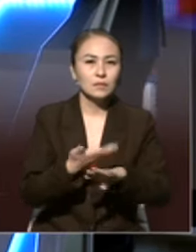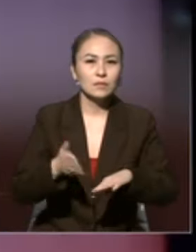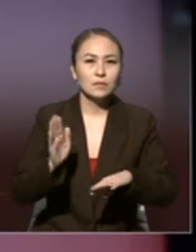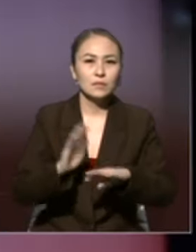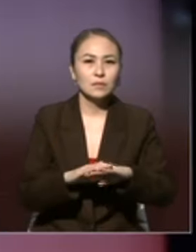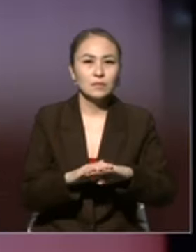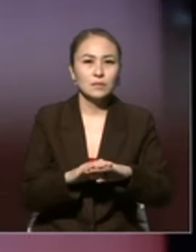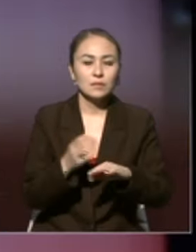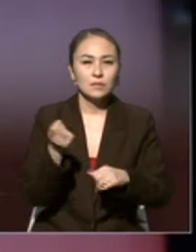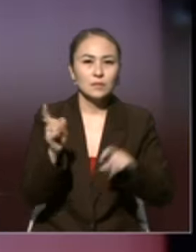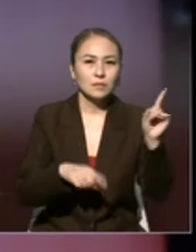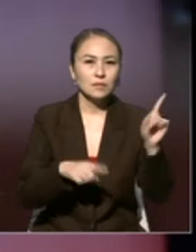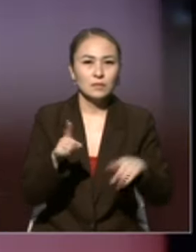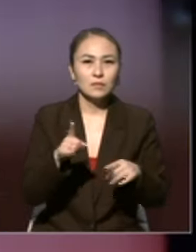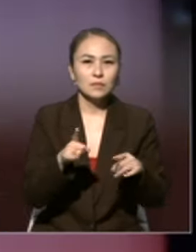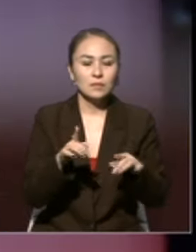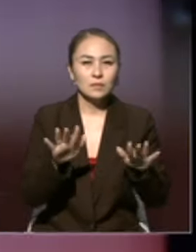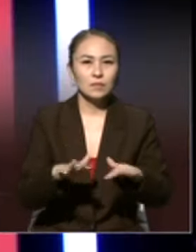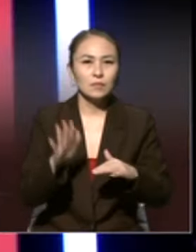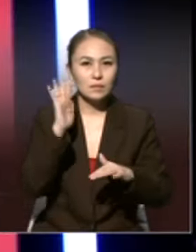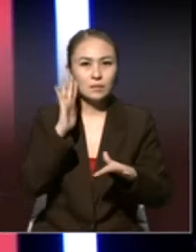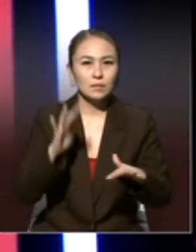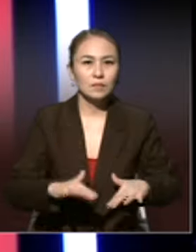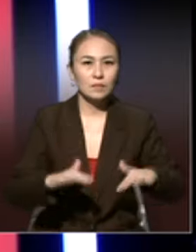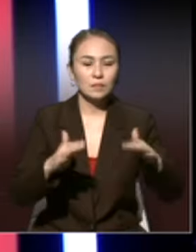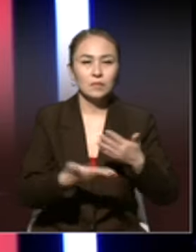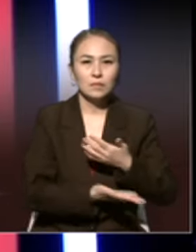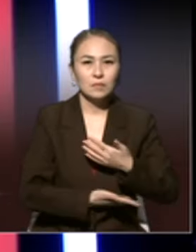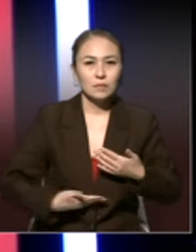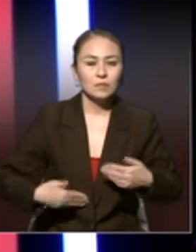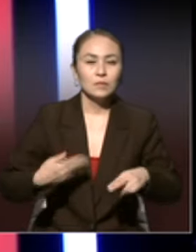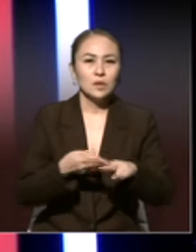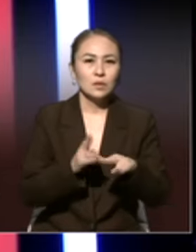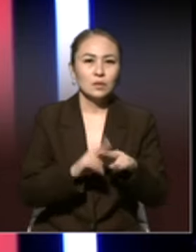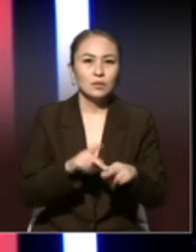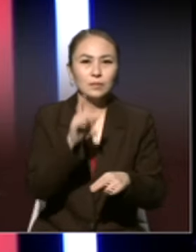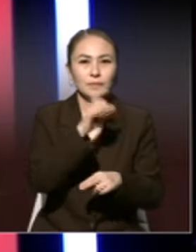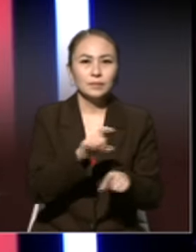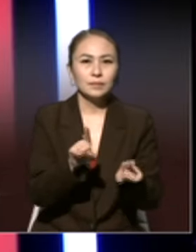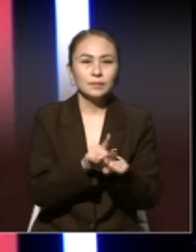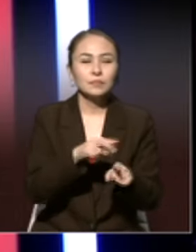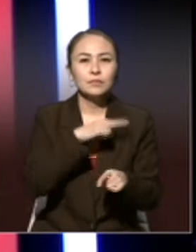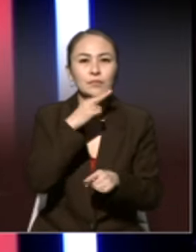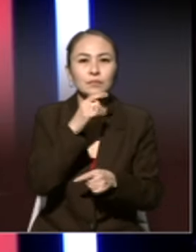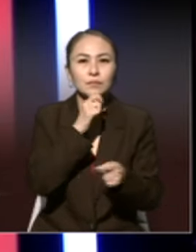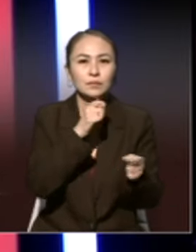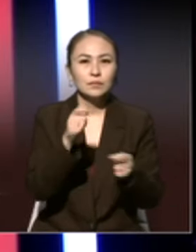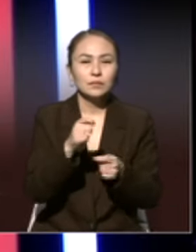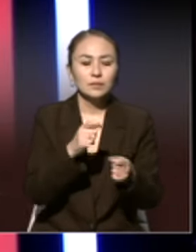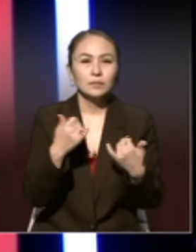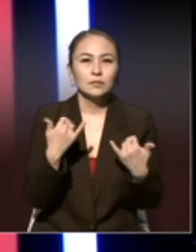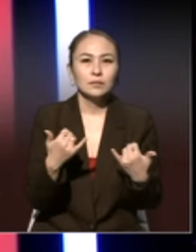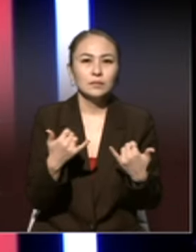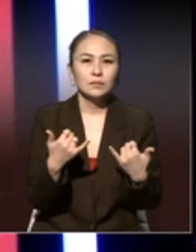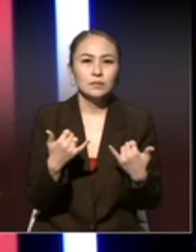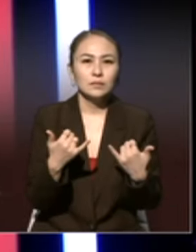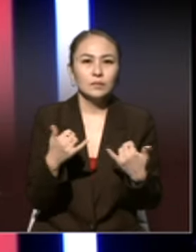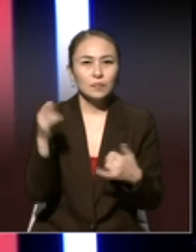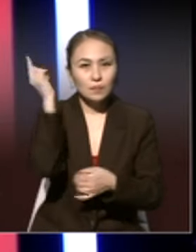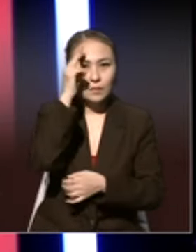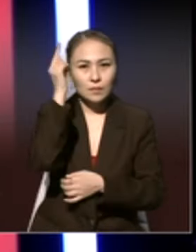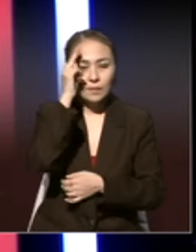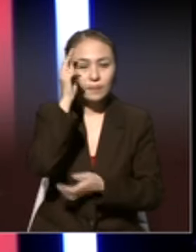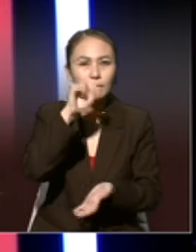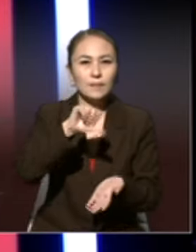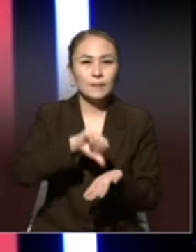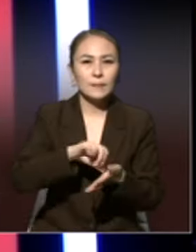жағдай, кейбір жерлерде тіпті су белден асады деп жатыр, сондықтан да еріктілеріміз де байқап жүрсін. Енді оқу